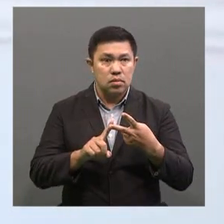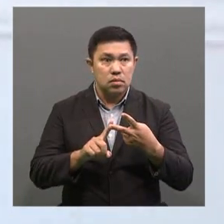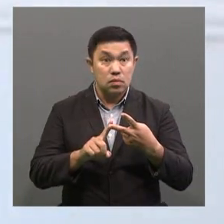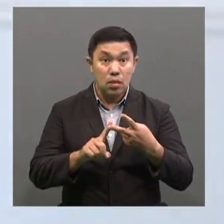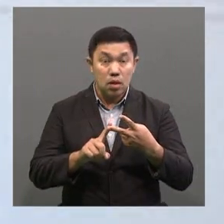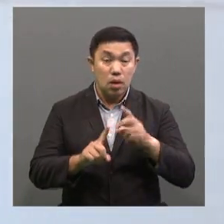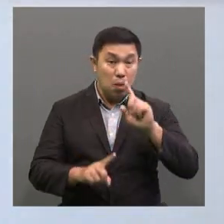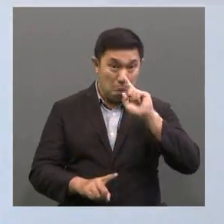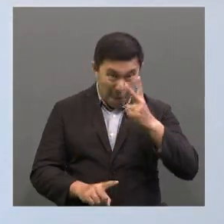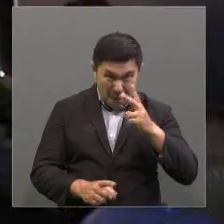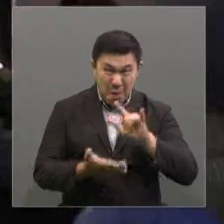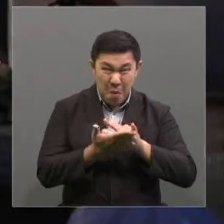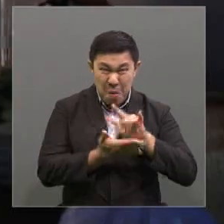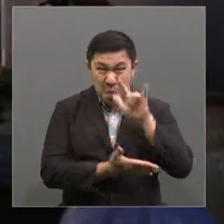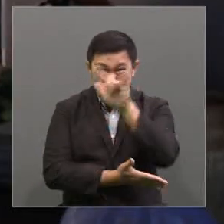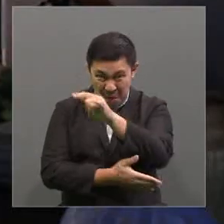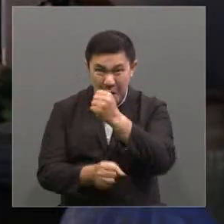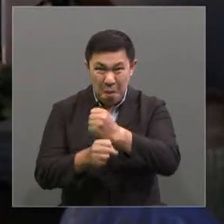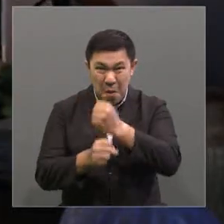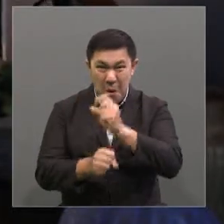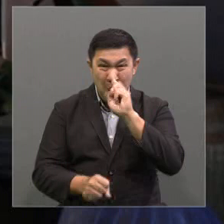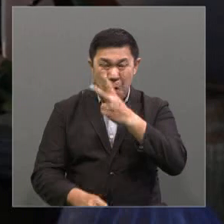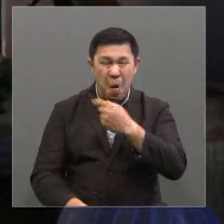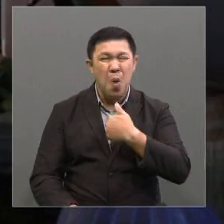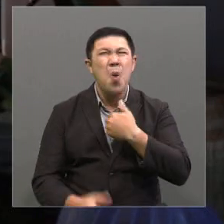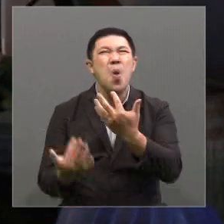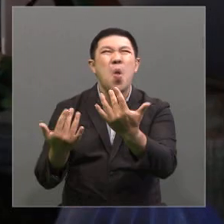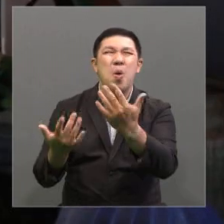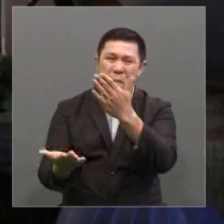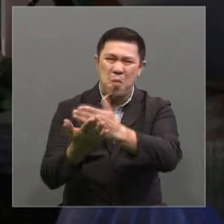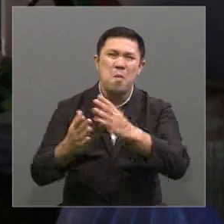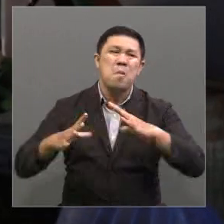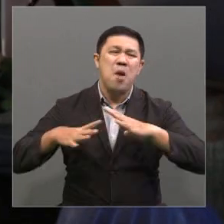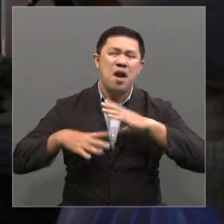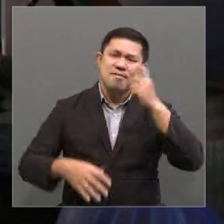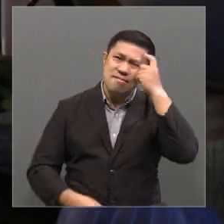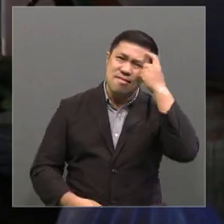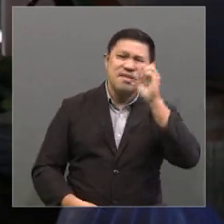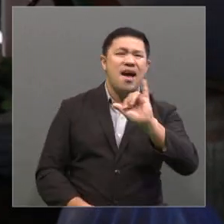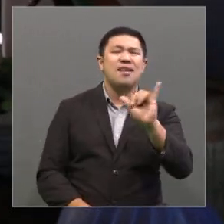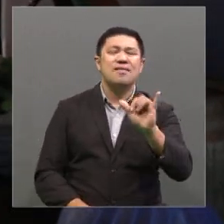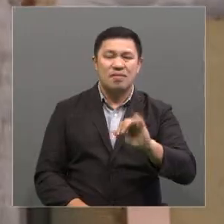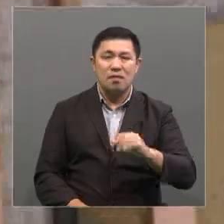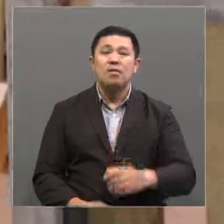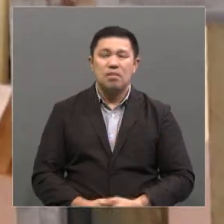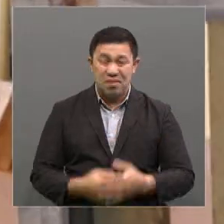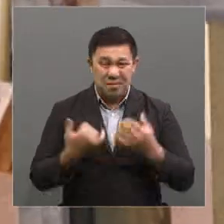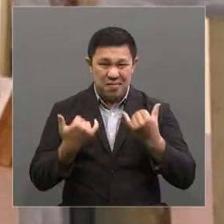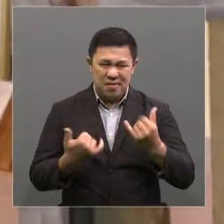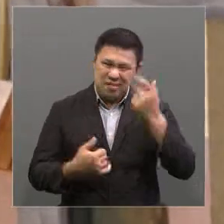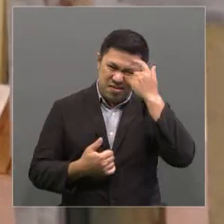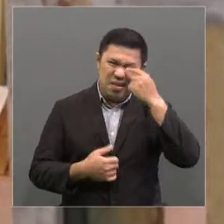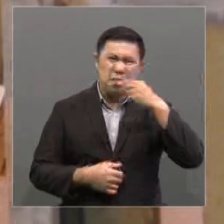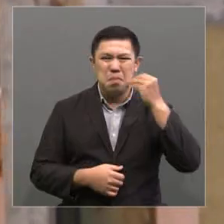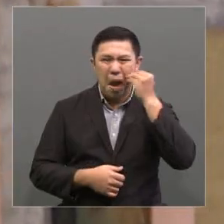ยังอยากกลับไปทำงานต่างประเทศอีกไเนี่ยนะบอกเลยว่าขอพักกายพักใจก่อนแล้วค่อยคิดว่าจะทำยังไงต่อนะเอาจริงๆตอนนี้อาจจะอยาก